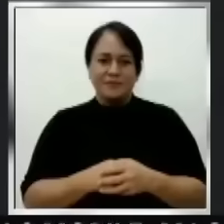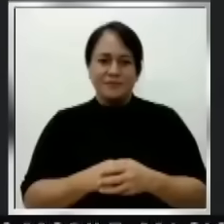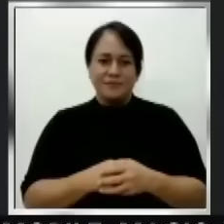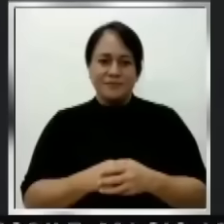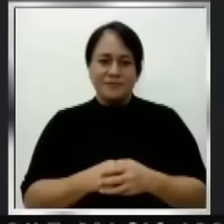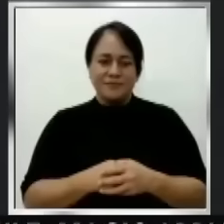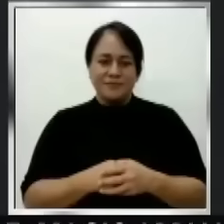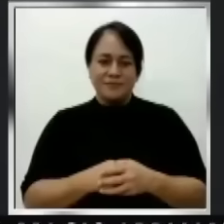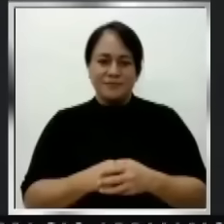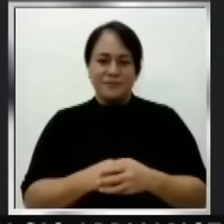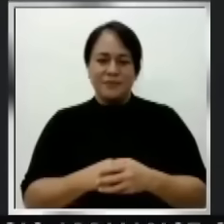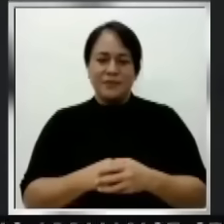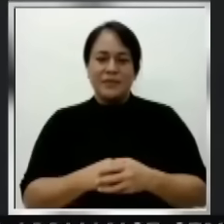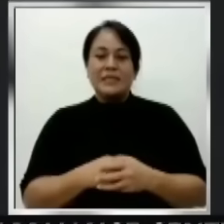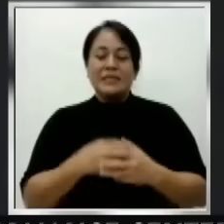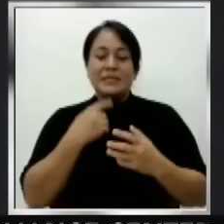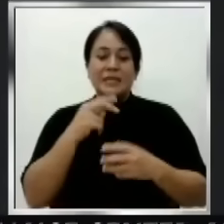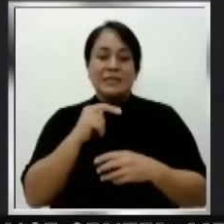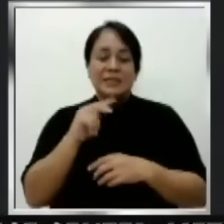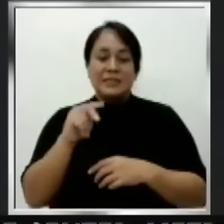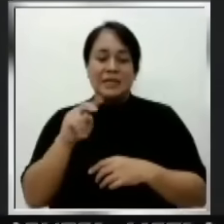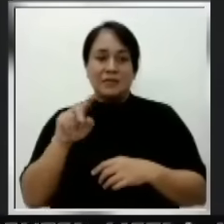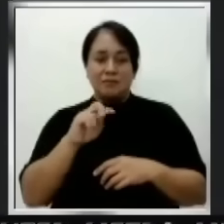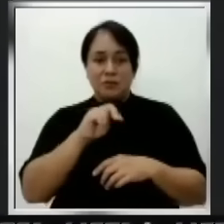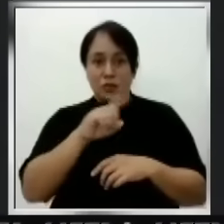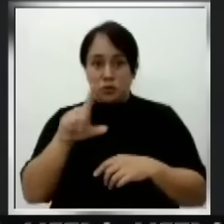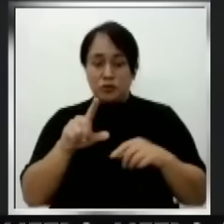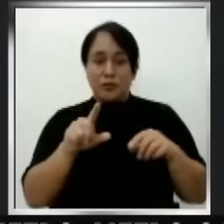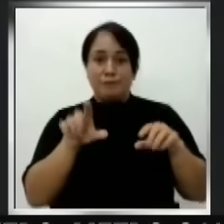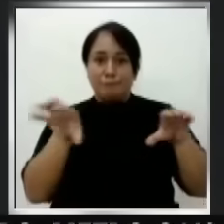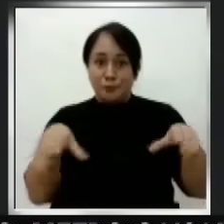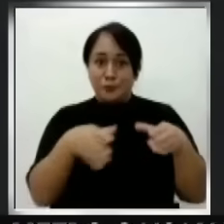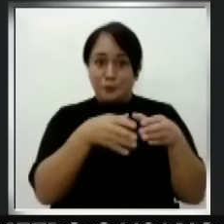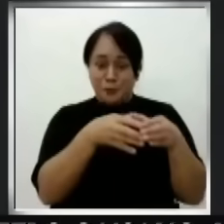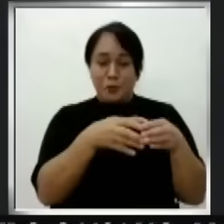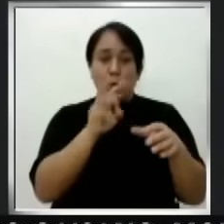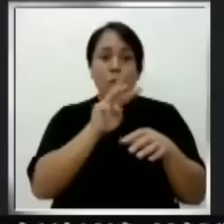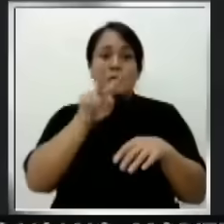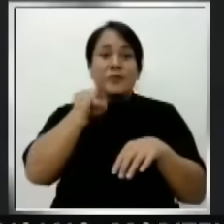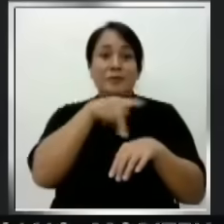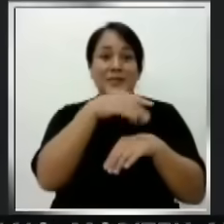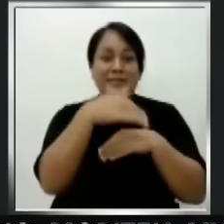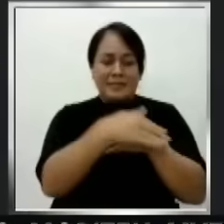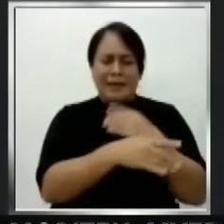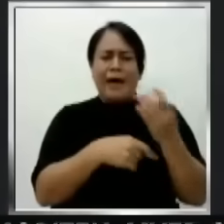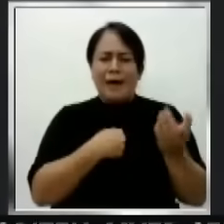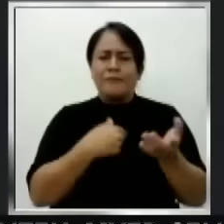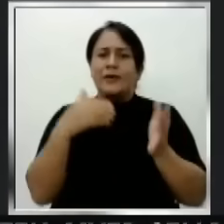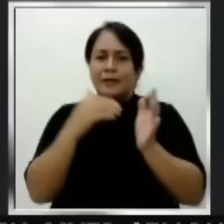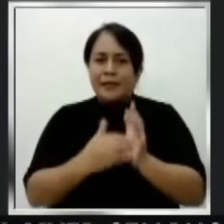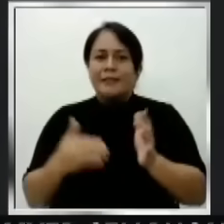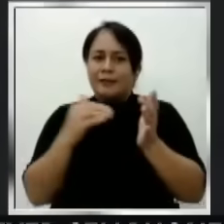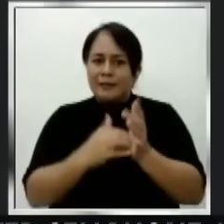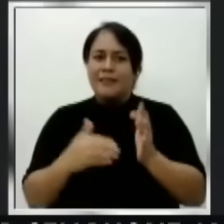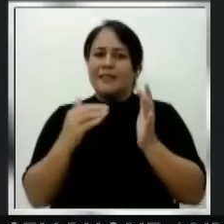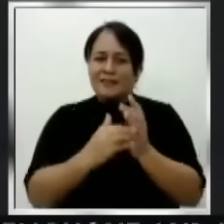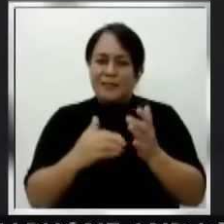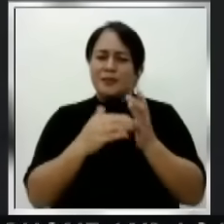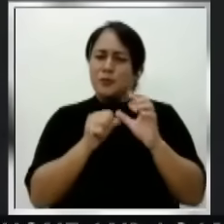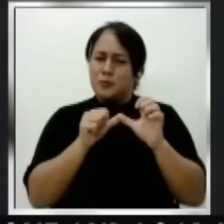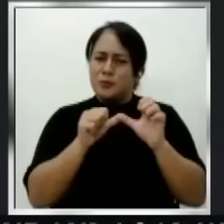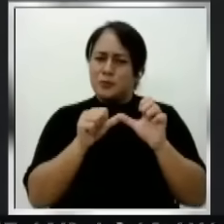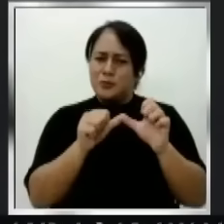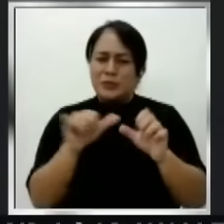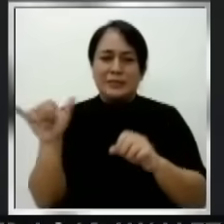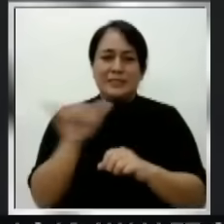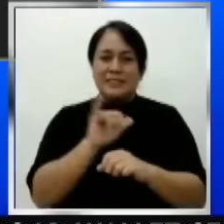Vicky, ayon sa National Task Force for the West Philippine Sea, ay magpapatuloy itong mga rotation at resupply mission na katulad ng ginawa natin sa Ayungin